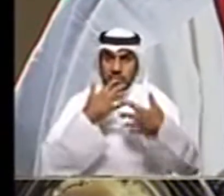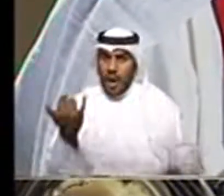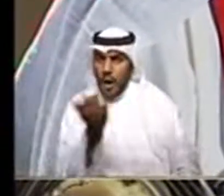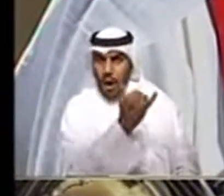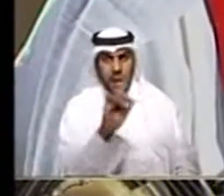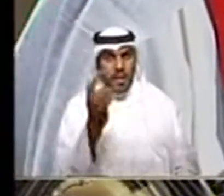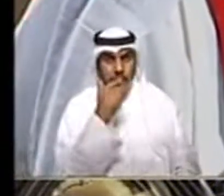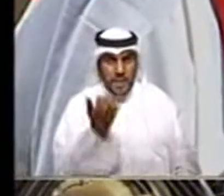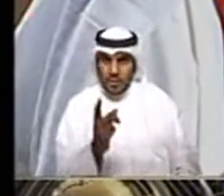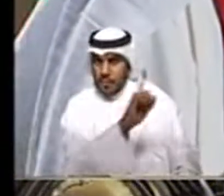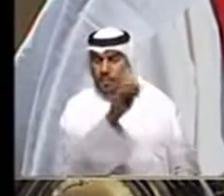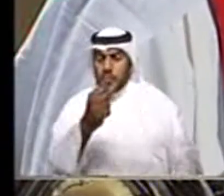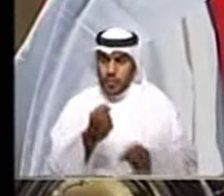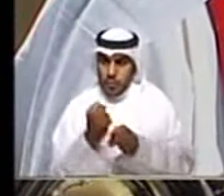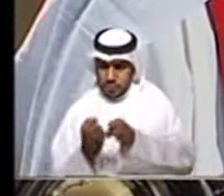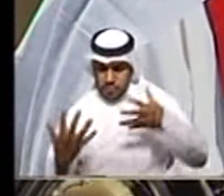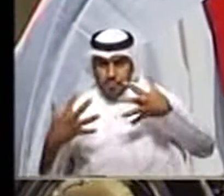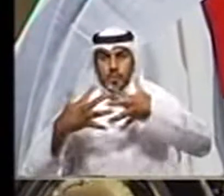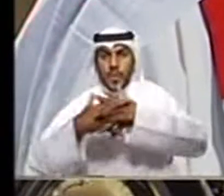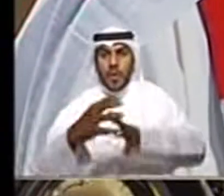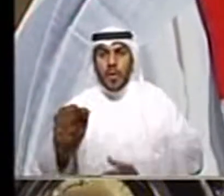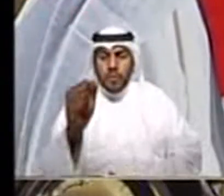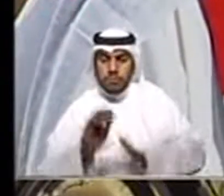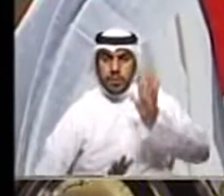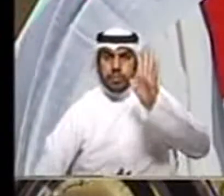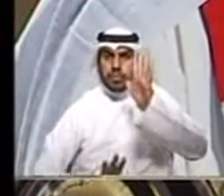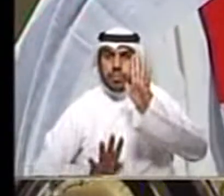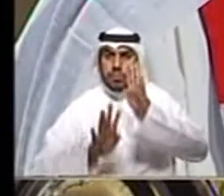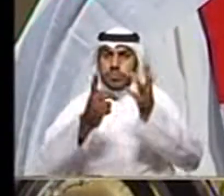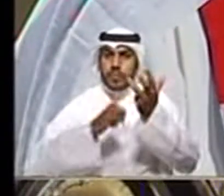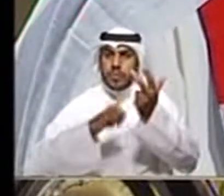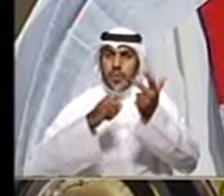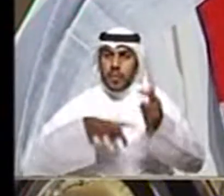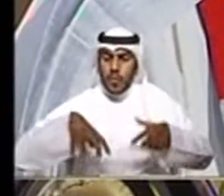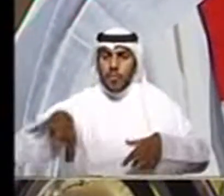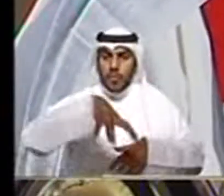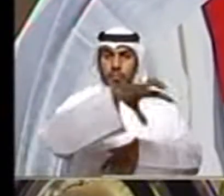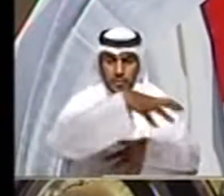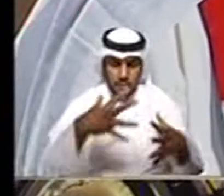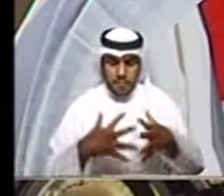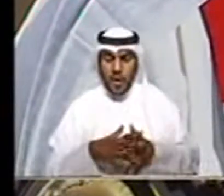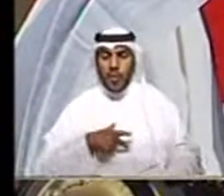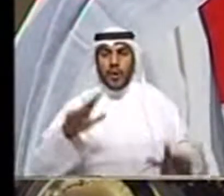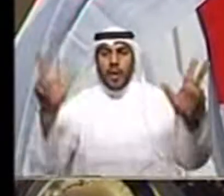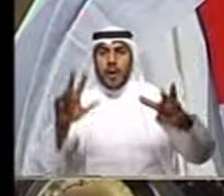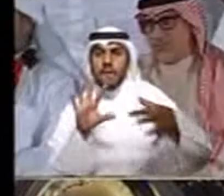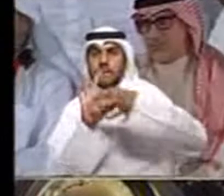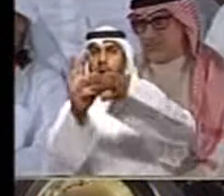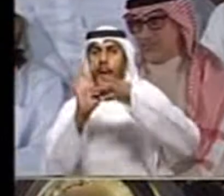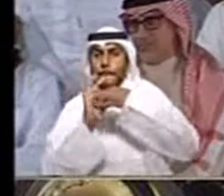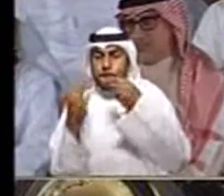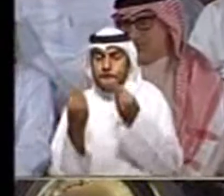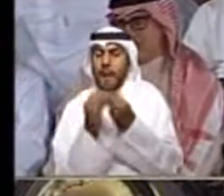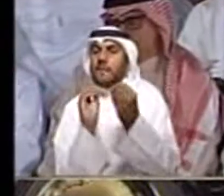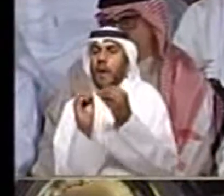أو اليسير لولا تضافر الجهود بين كافة قطاعات الوزارة تنسيقا وتعاونا